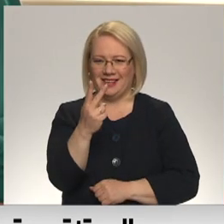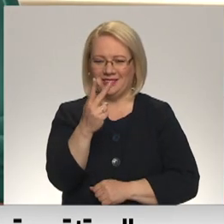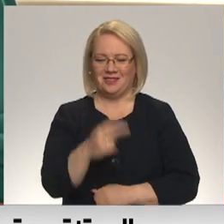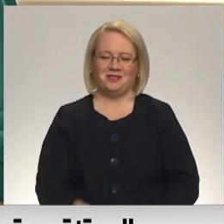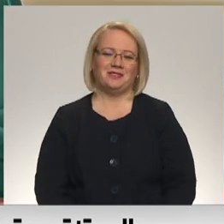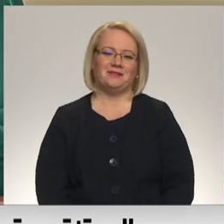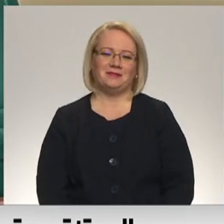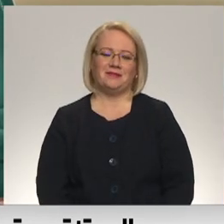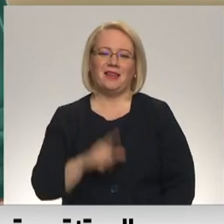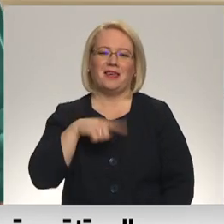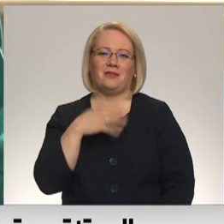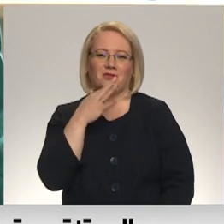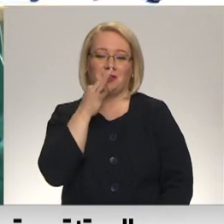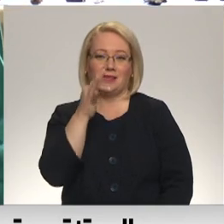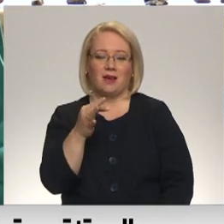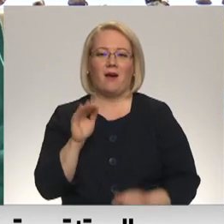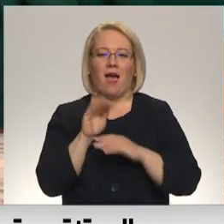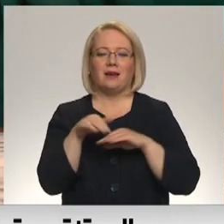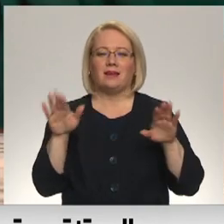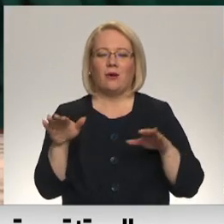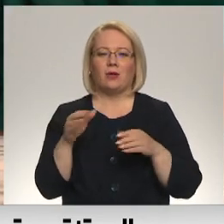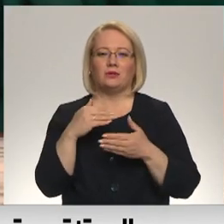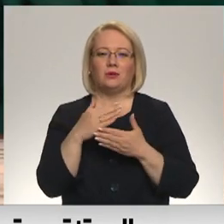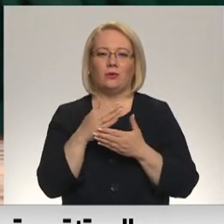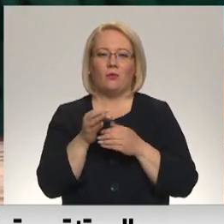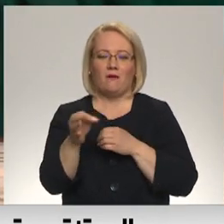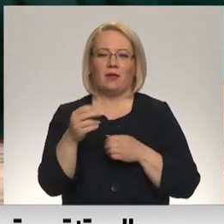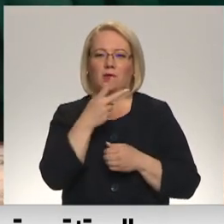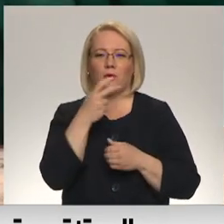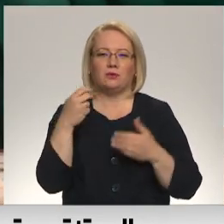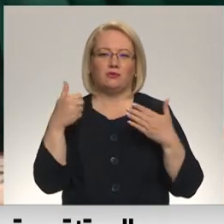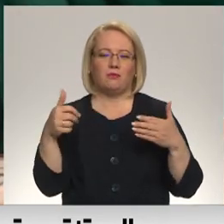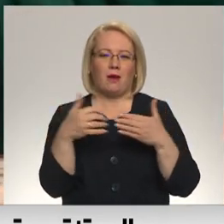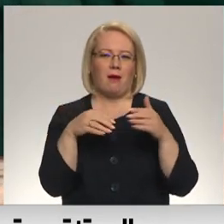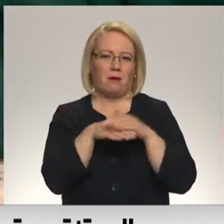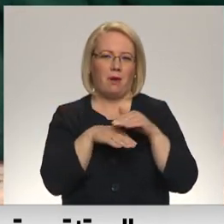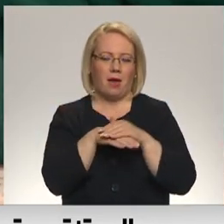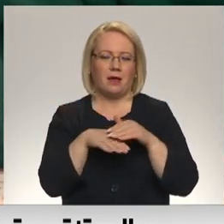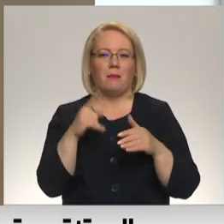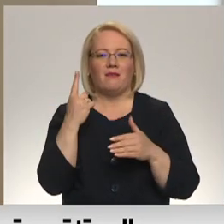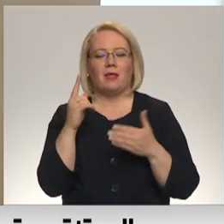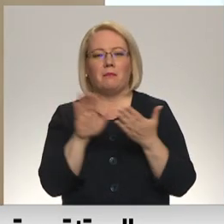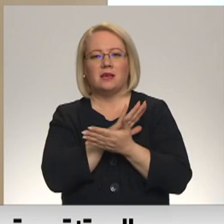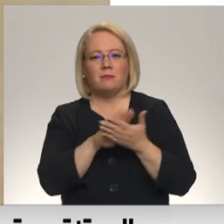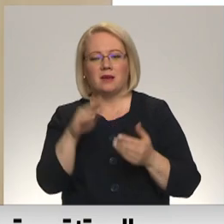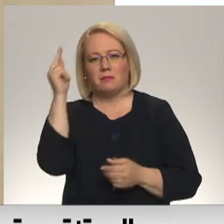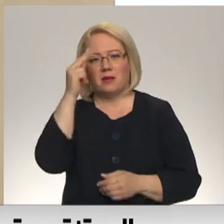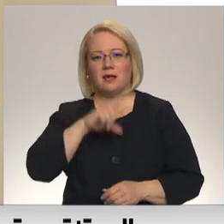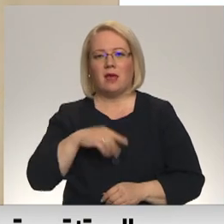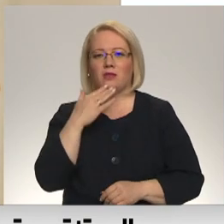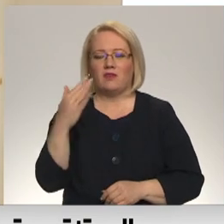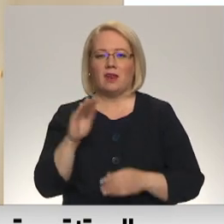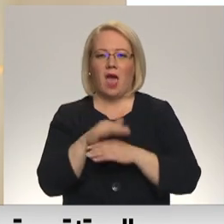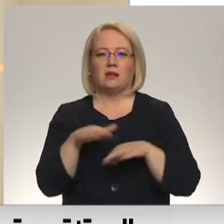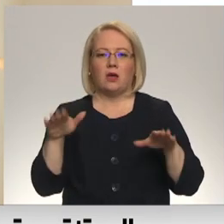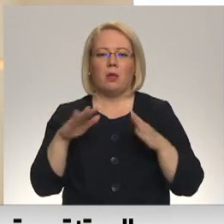Uzradzēšanos. Aizkrauklis novadā reģistrēta ap 260 kara bēgļu, bet vienīgā iespēja bez maksas apgūt latviešu valodu ir